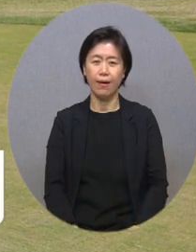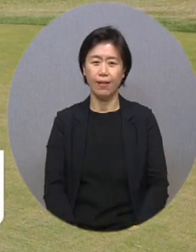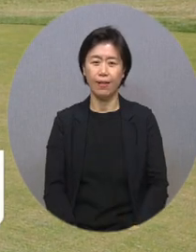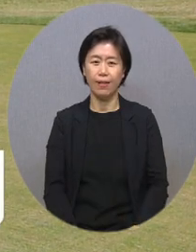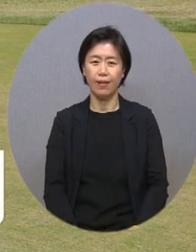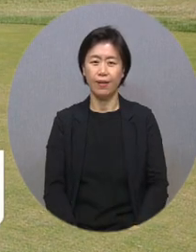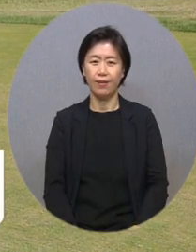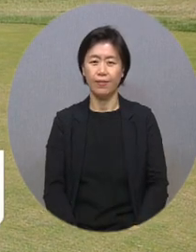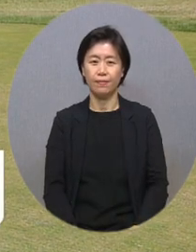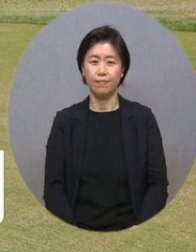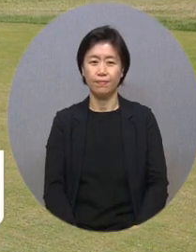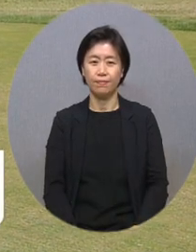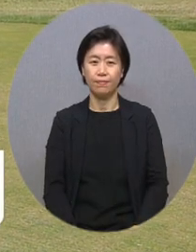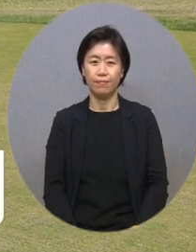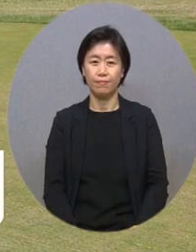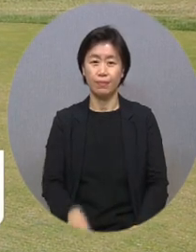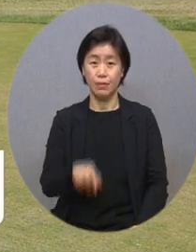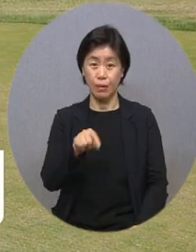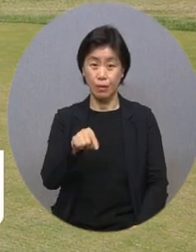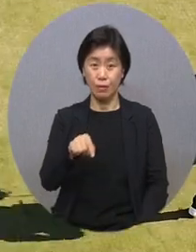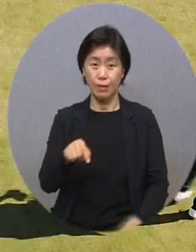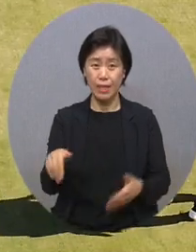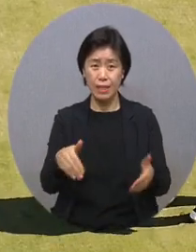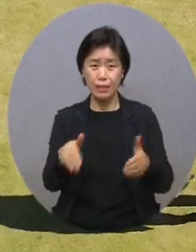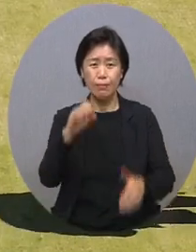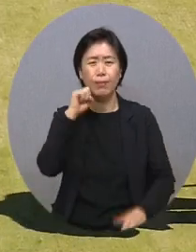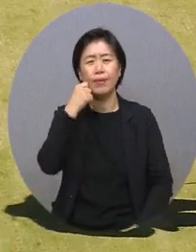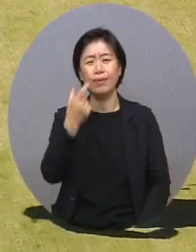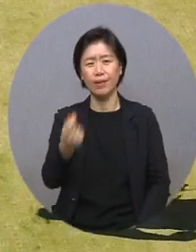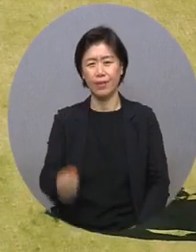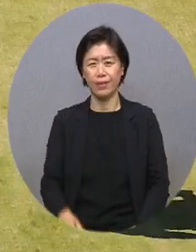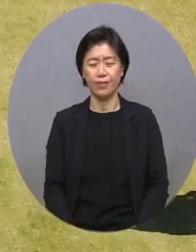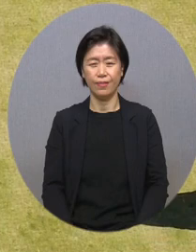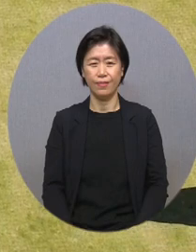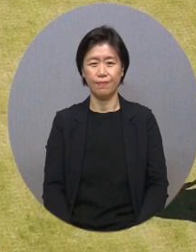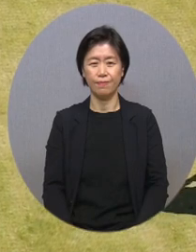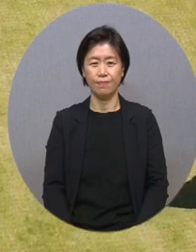여기 그 라인이 그래. 너무 어렵지 않아요?